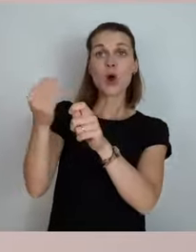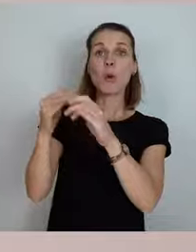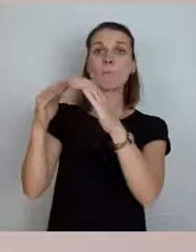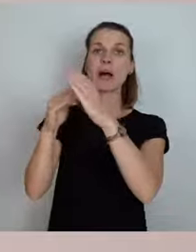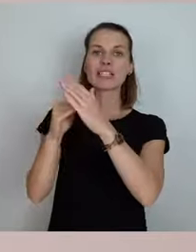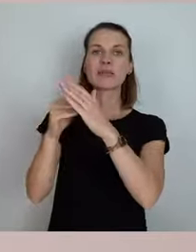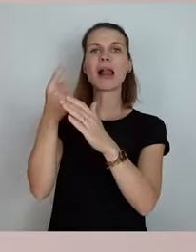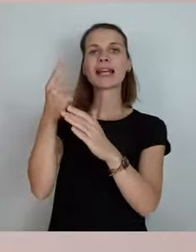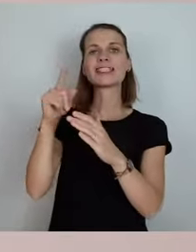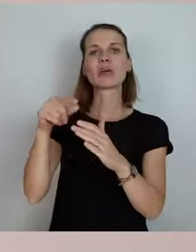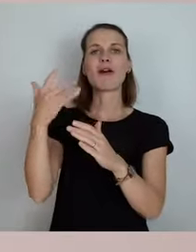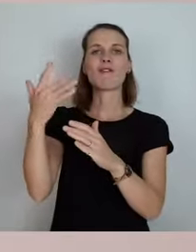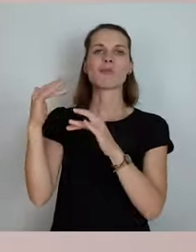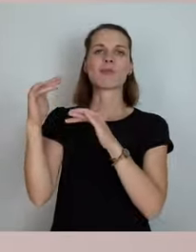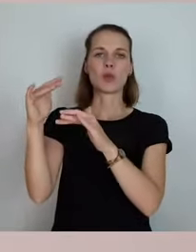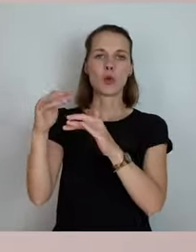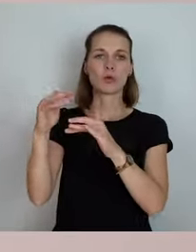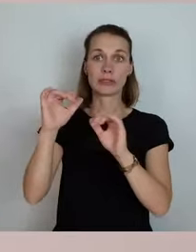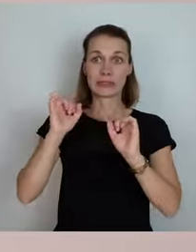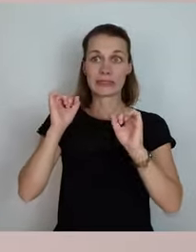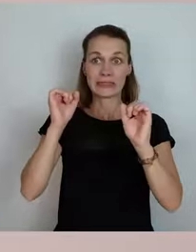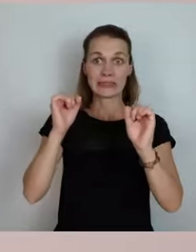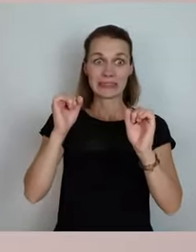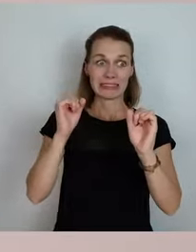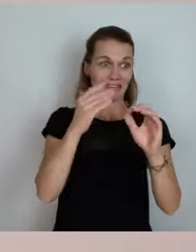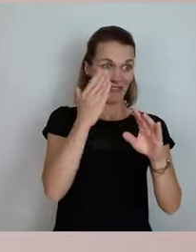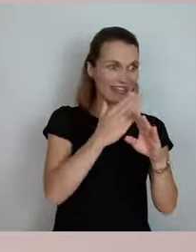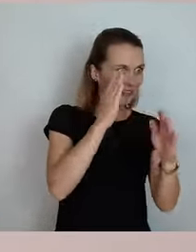Und da hatten wir uns auf den Weg gemacht, als nächstes das Freibad zu sanieren,